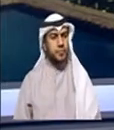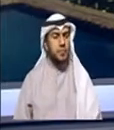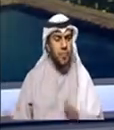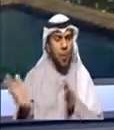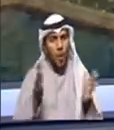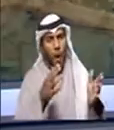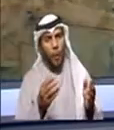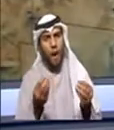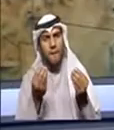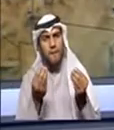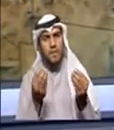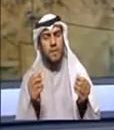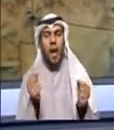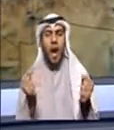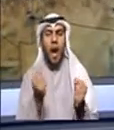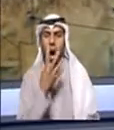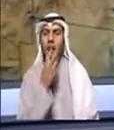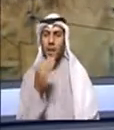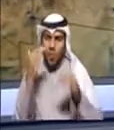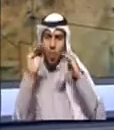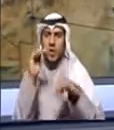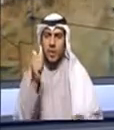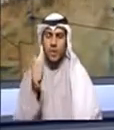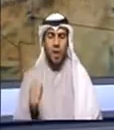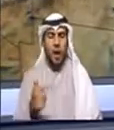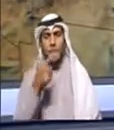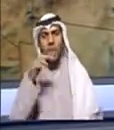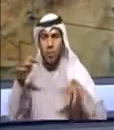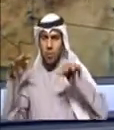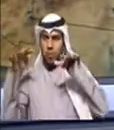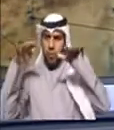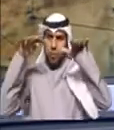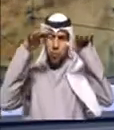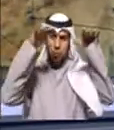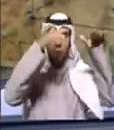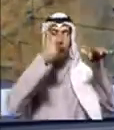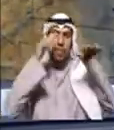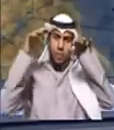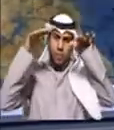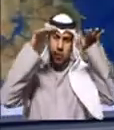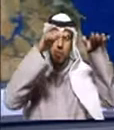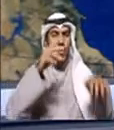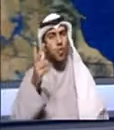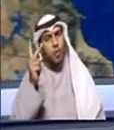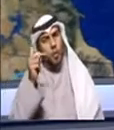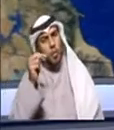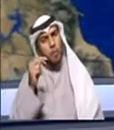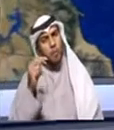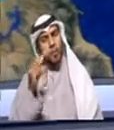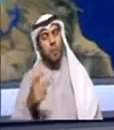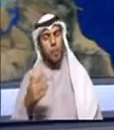الرياح راح يخلي الاحساس بالحوض اكثر عبور الصحه راح يستمر ويانا اليوم مباشر ولعده ايام لكن راح تتراجع تدريجيا